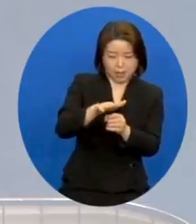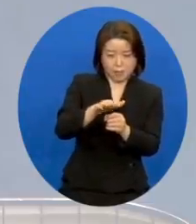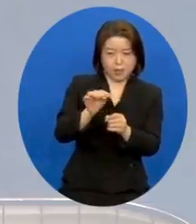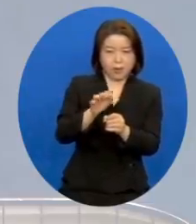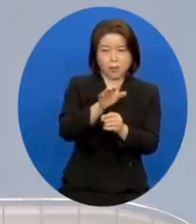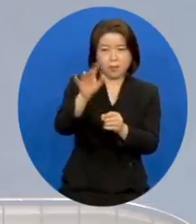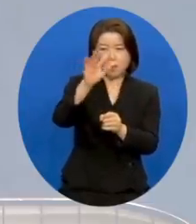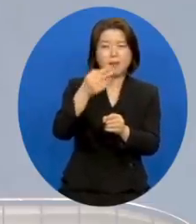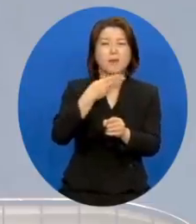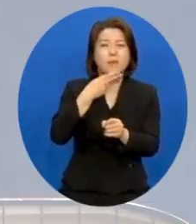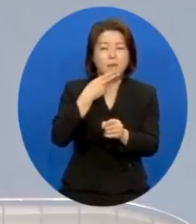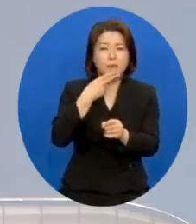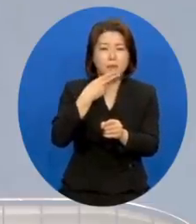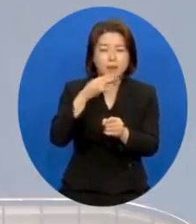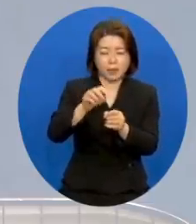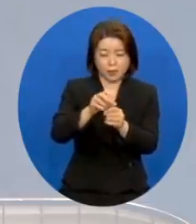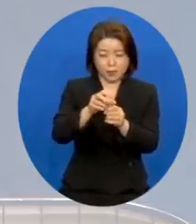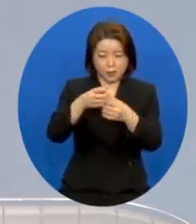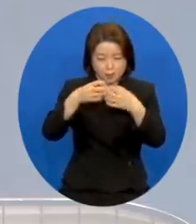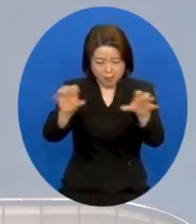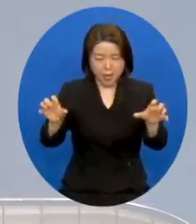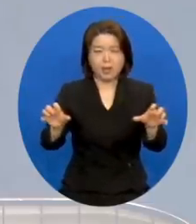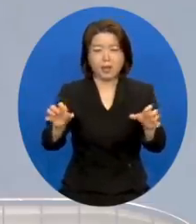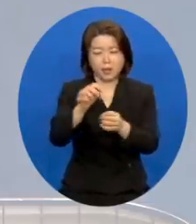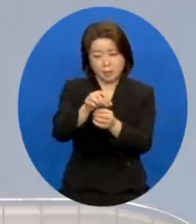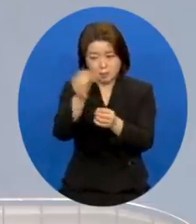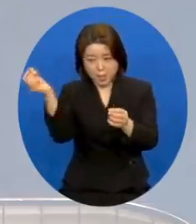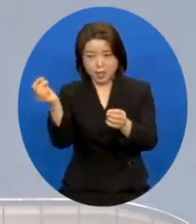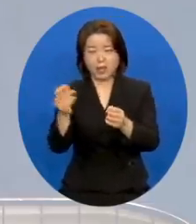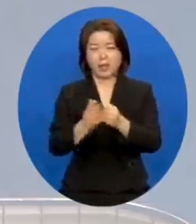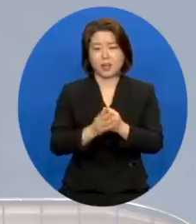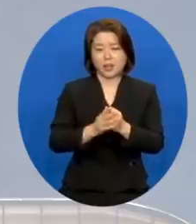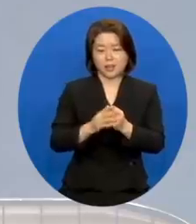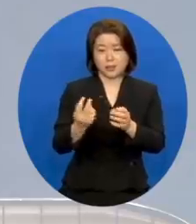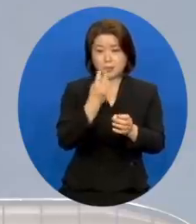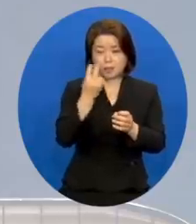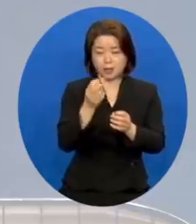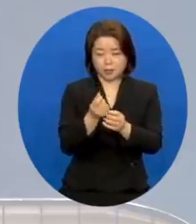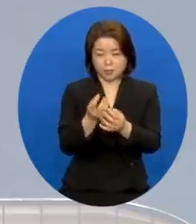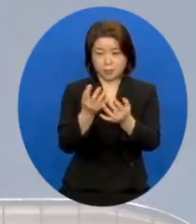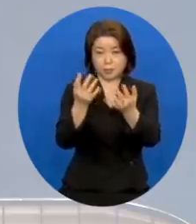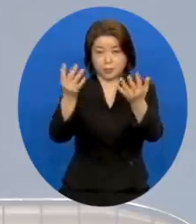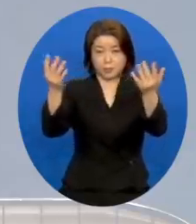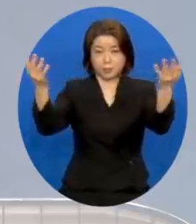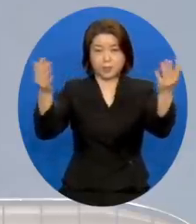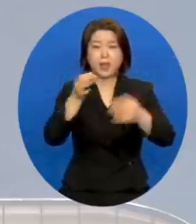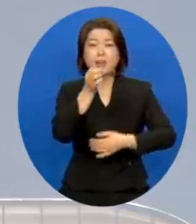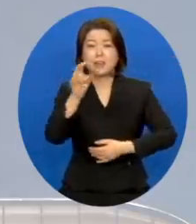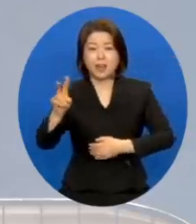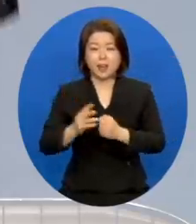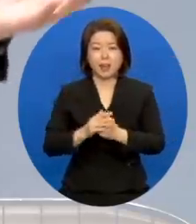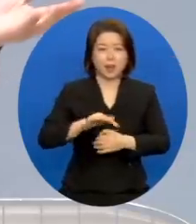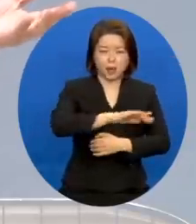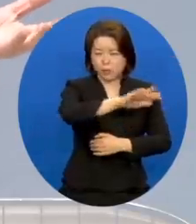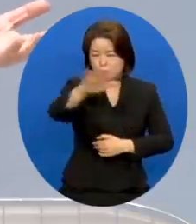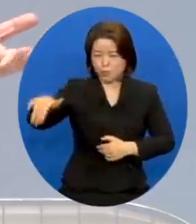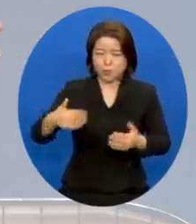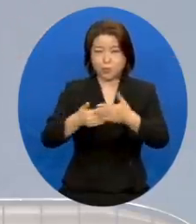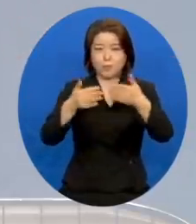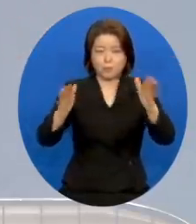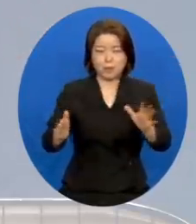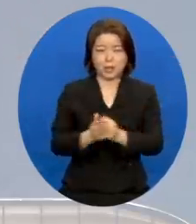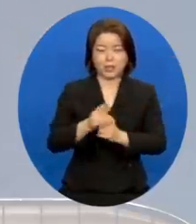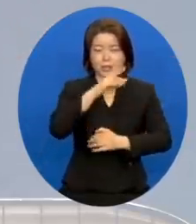없어요 향수병이 깨어져서 그 속에 있는 향수가 다 드러나면 o 방이